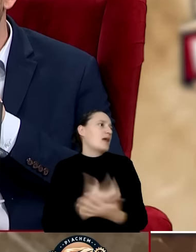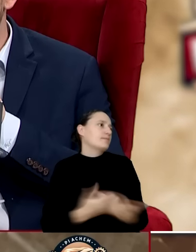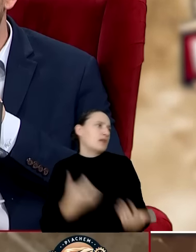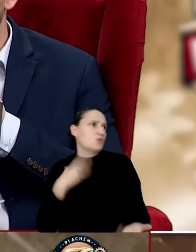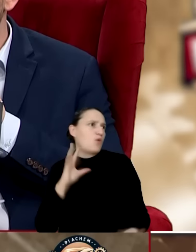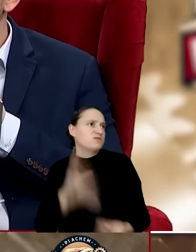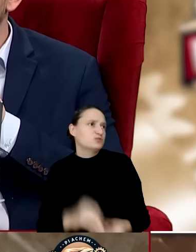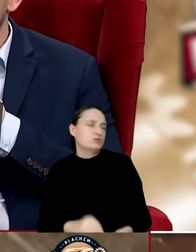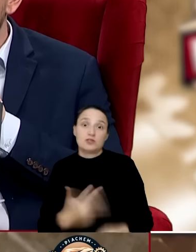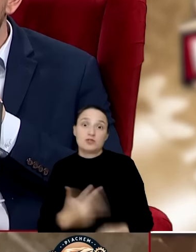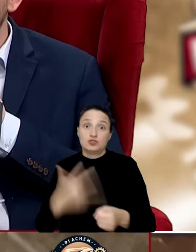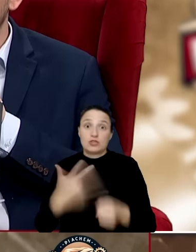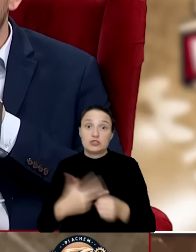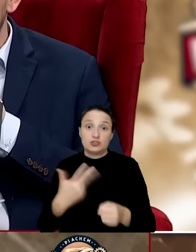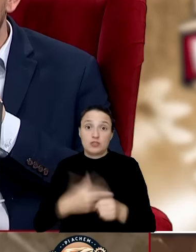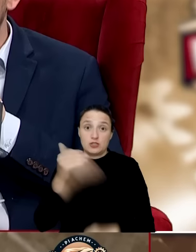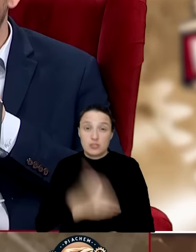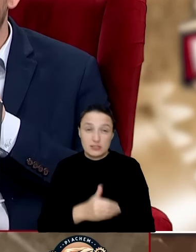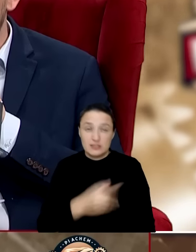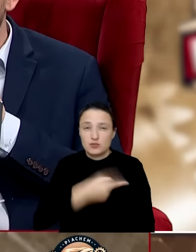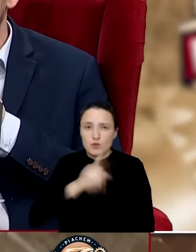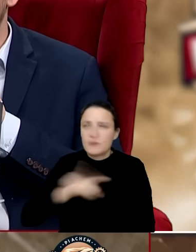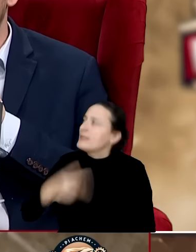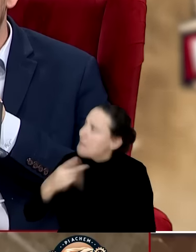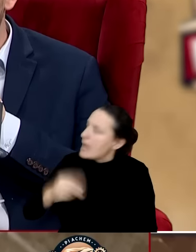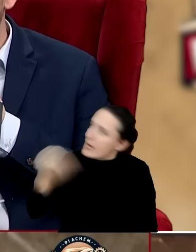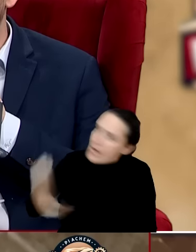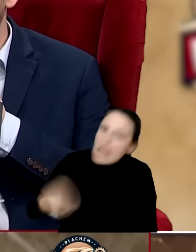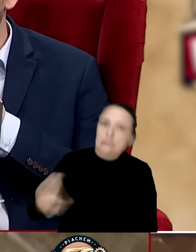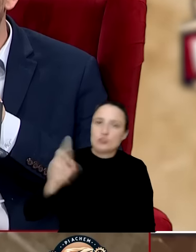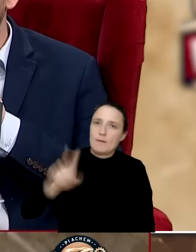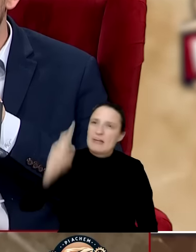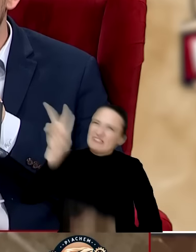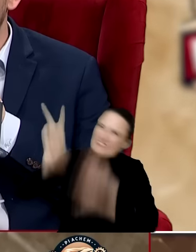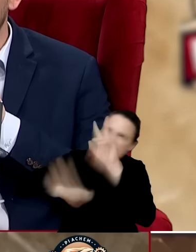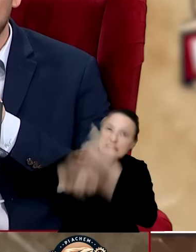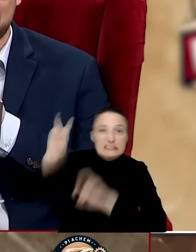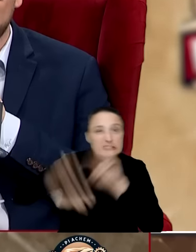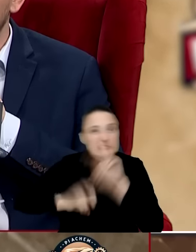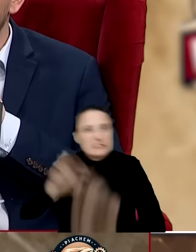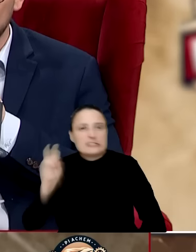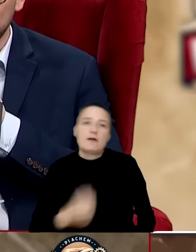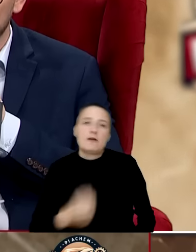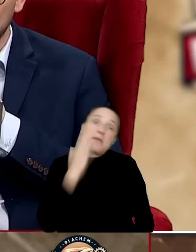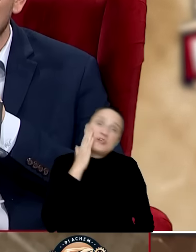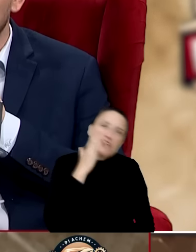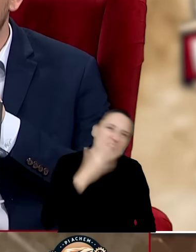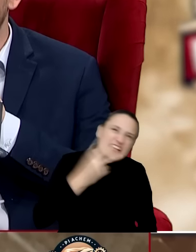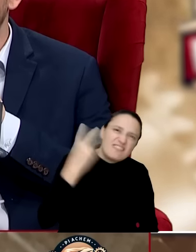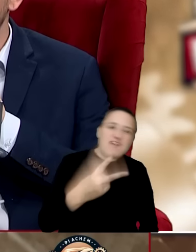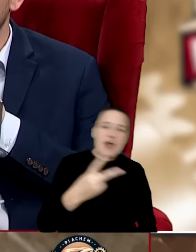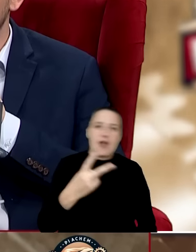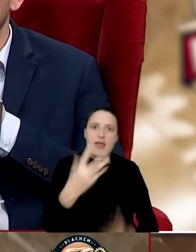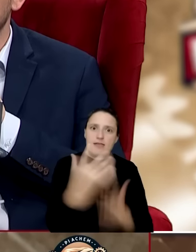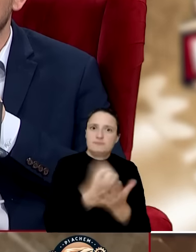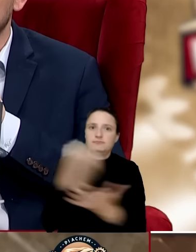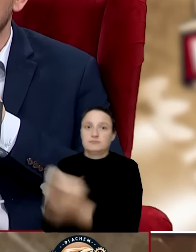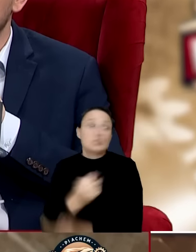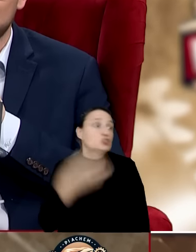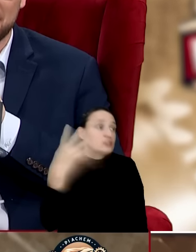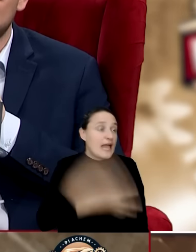3 dych miesięcznie. To nie, muszą drenować to państwo. Muszą na 2 mieszkania pobierać, bo w jednym za 4 tysiące, jakby jedno za